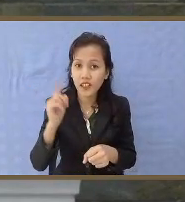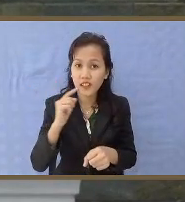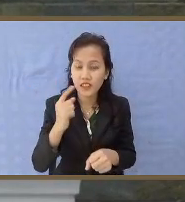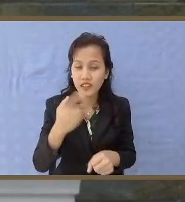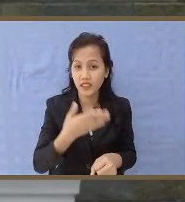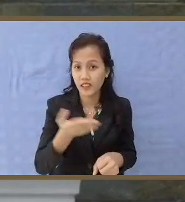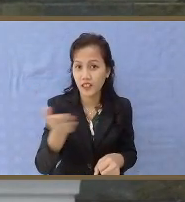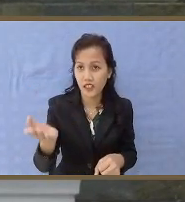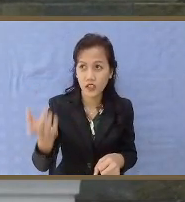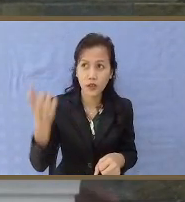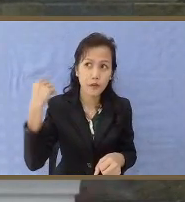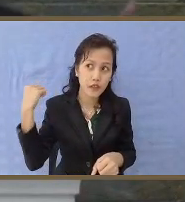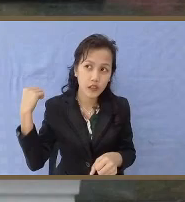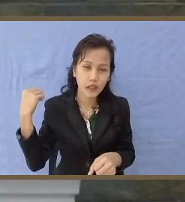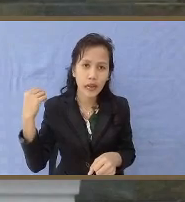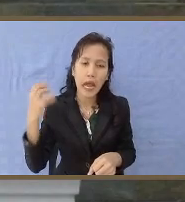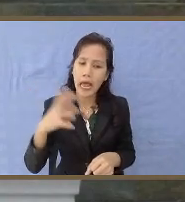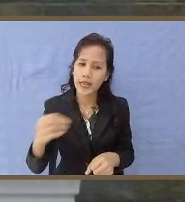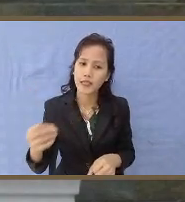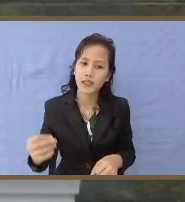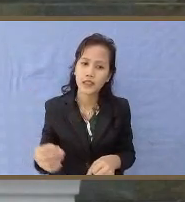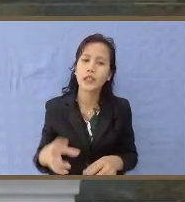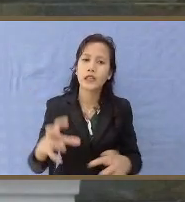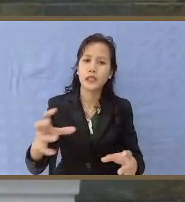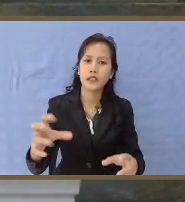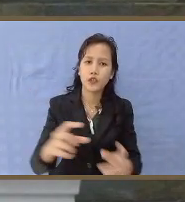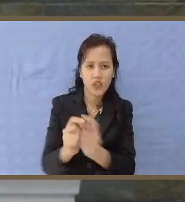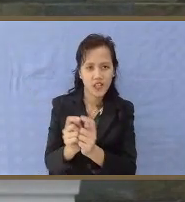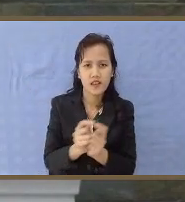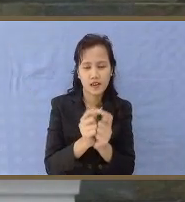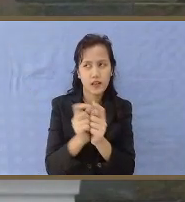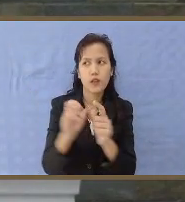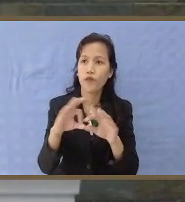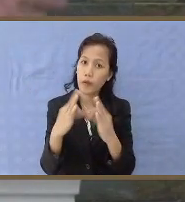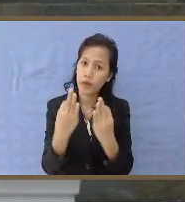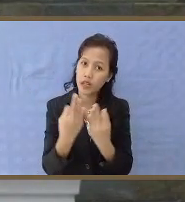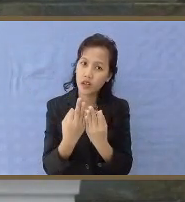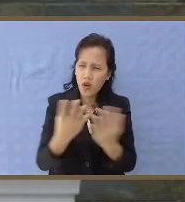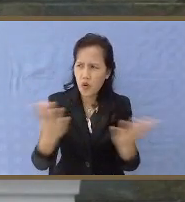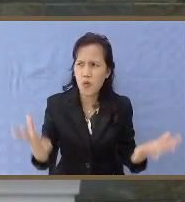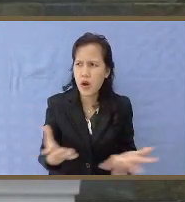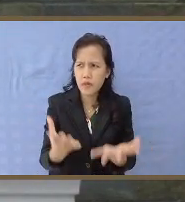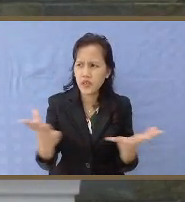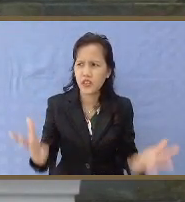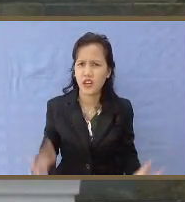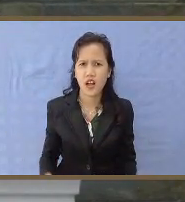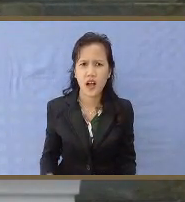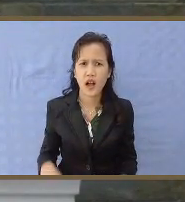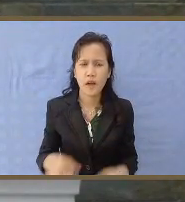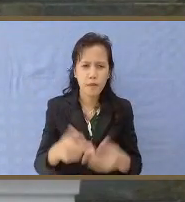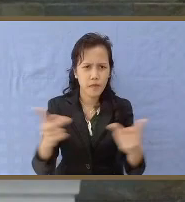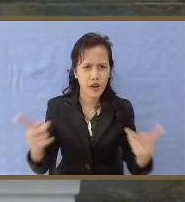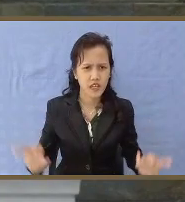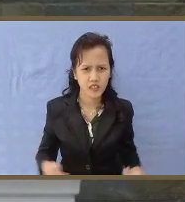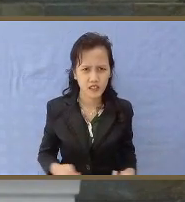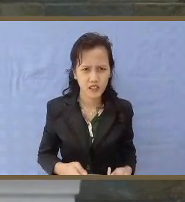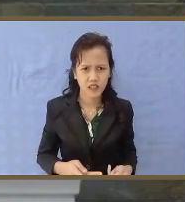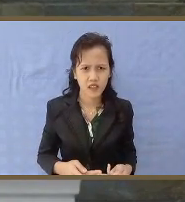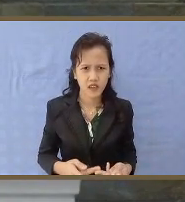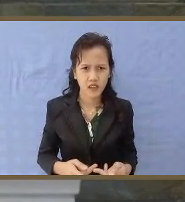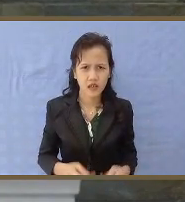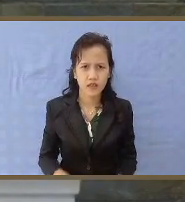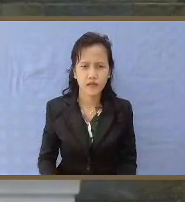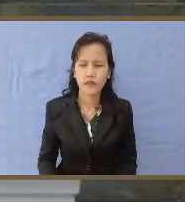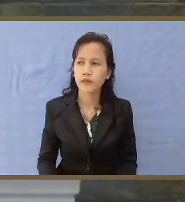inyo. And then i-gather po natin ang ating pamilya, whether kahit na saan, sa bahagi ng sa bahagi ng